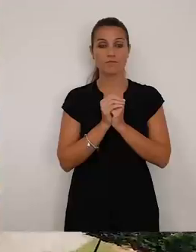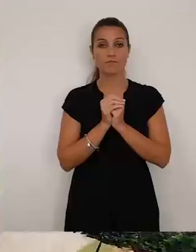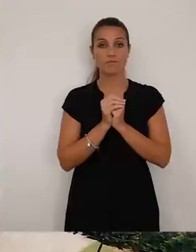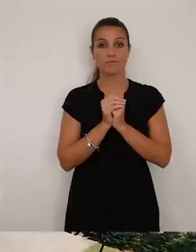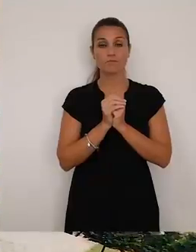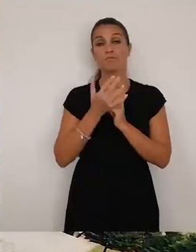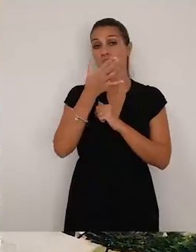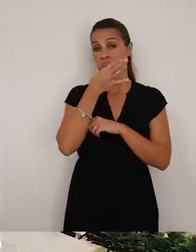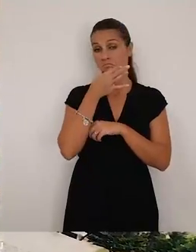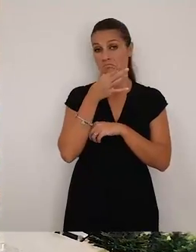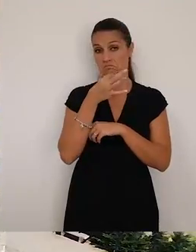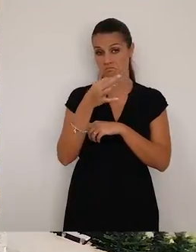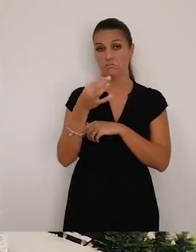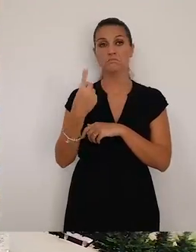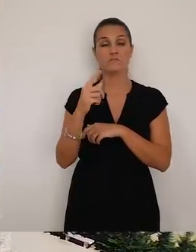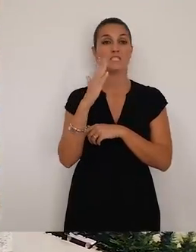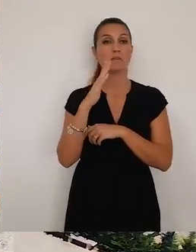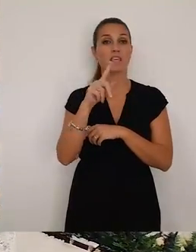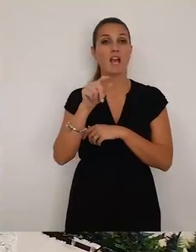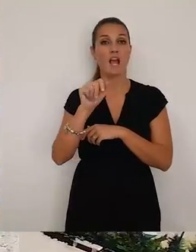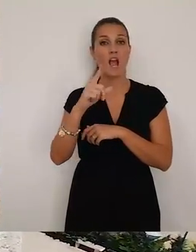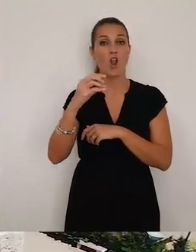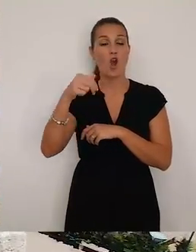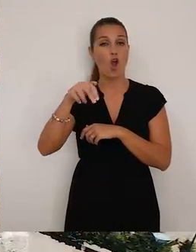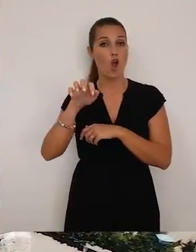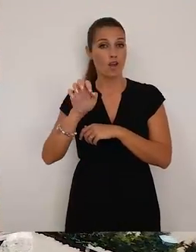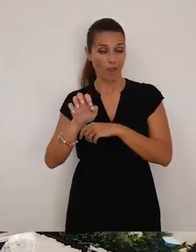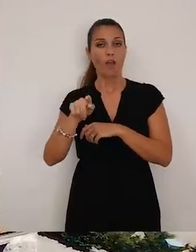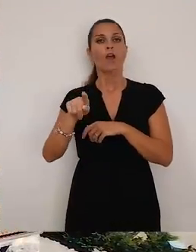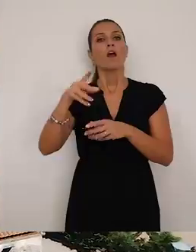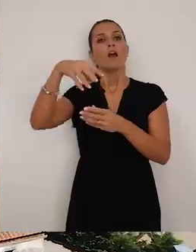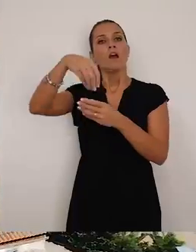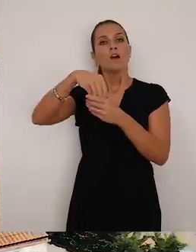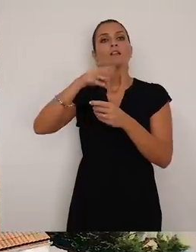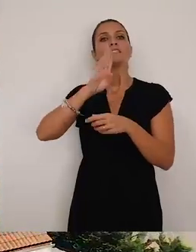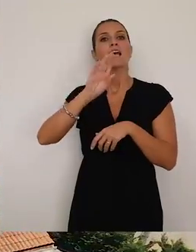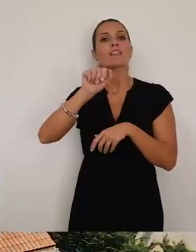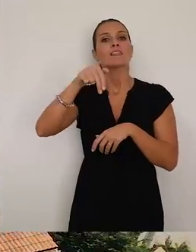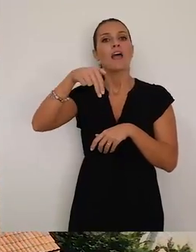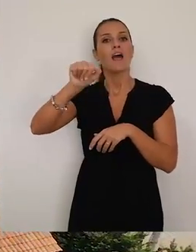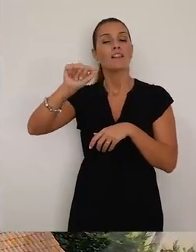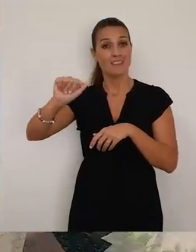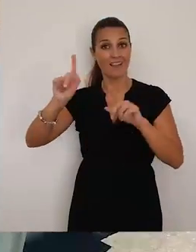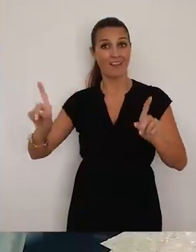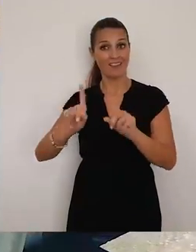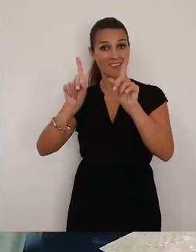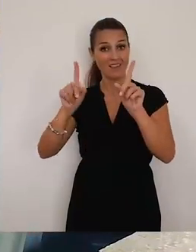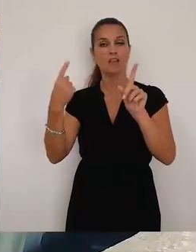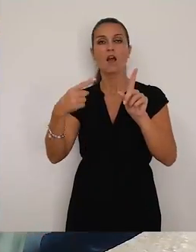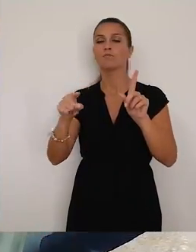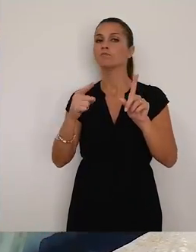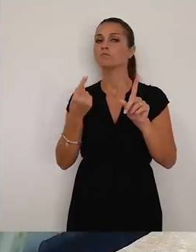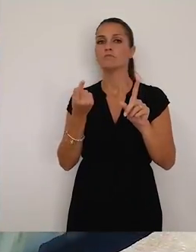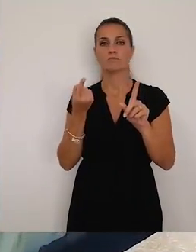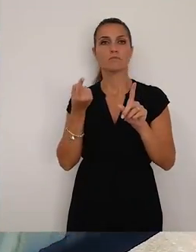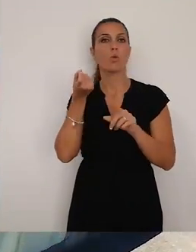Le bellezze pittoriche di Specchia Gallone si concentrano nei cicli parietali conservati nella chiesa di Sant'Anna, un gioiello artistico di